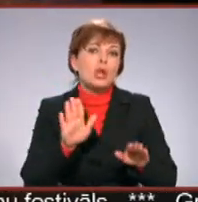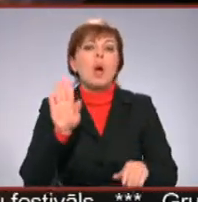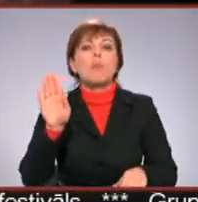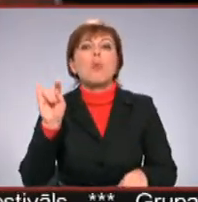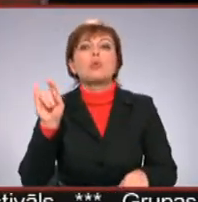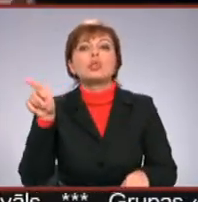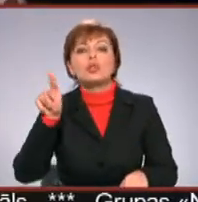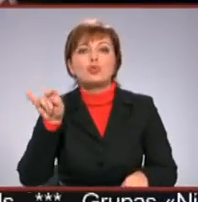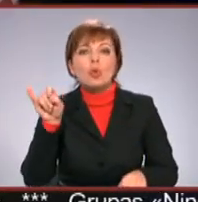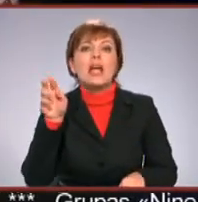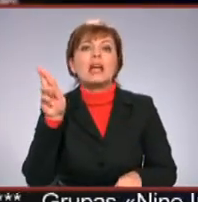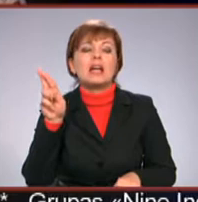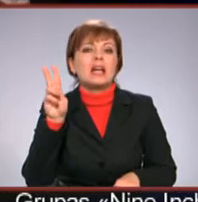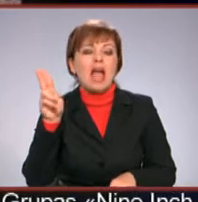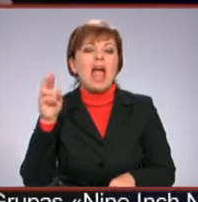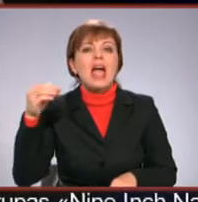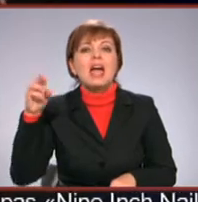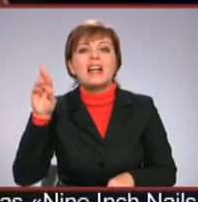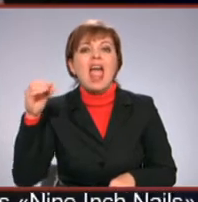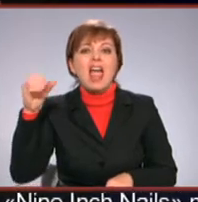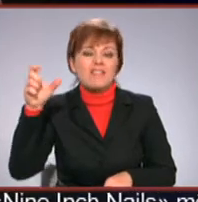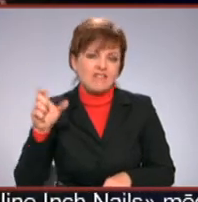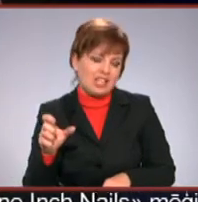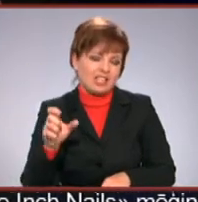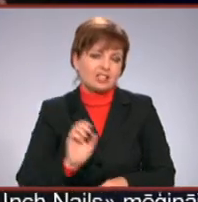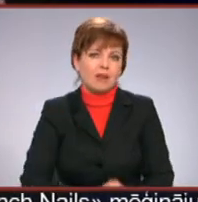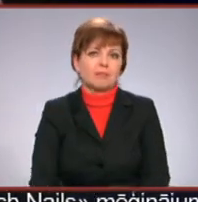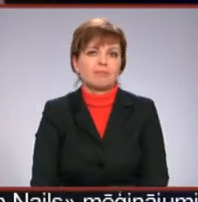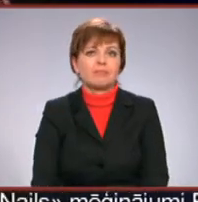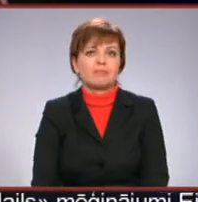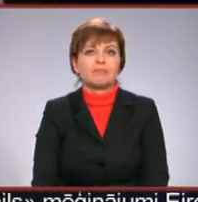Busulis, Ieva Krēvica un citiem. Jānis Lācis, Pēters Barkevičs, Latvijas televīzija.